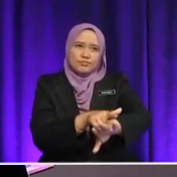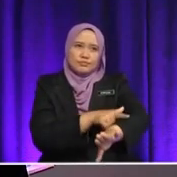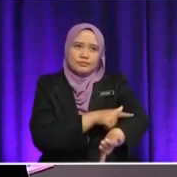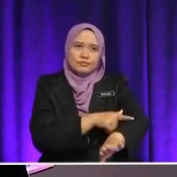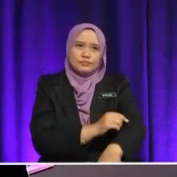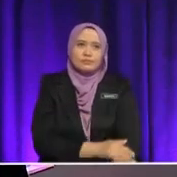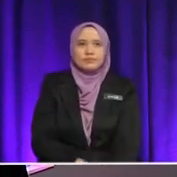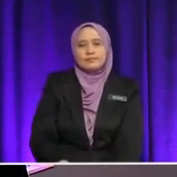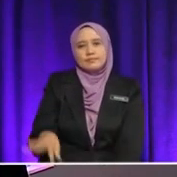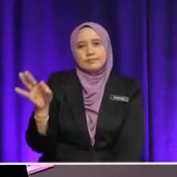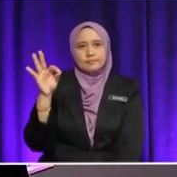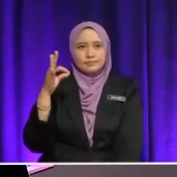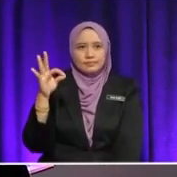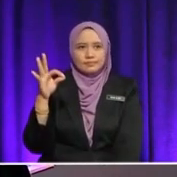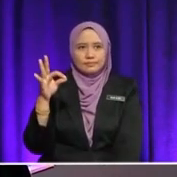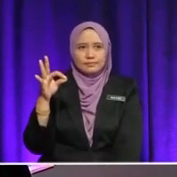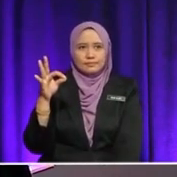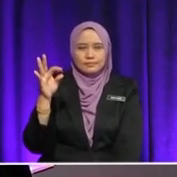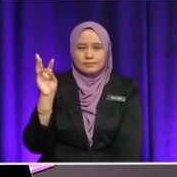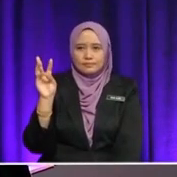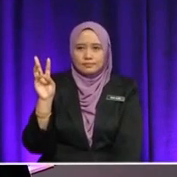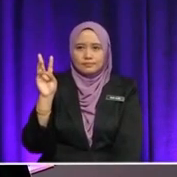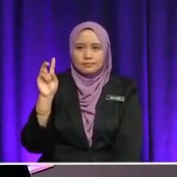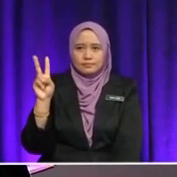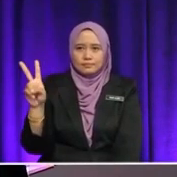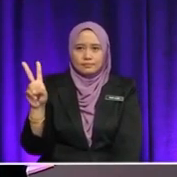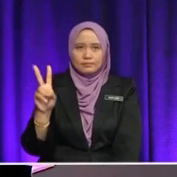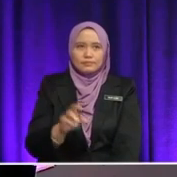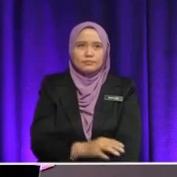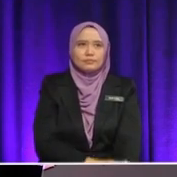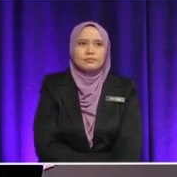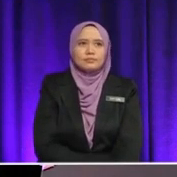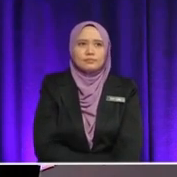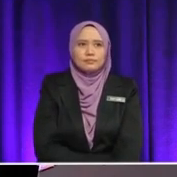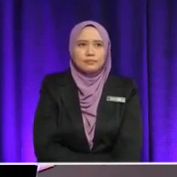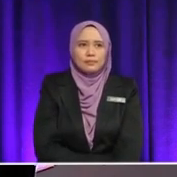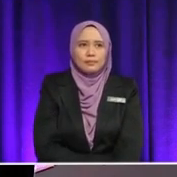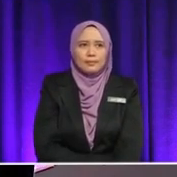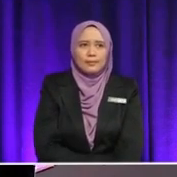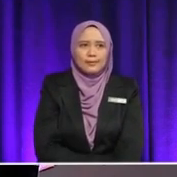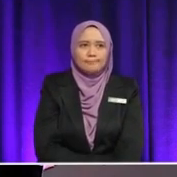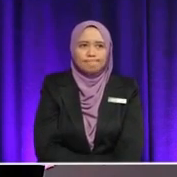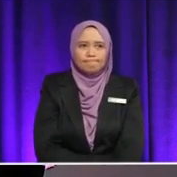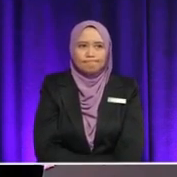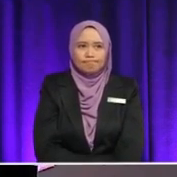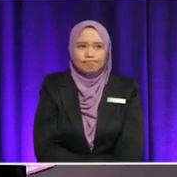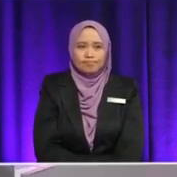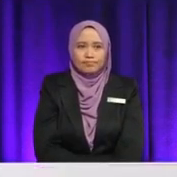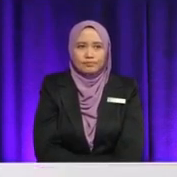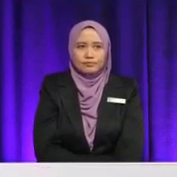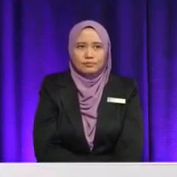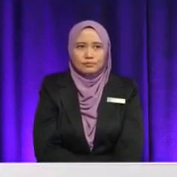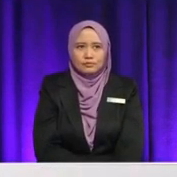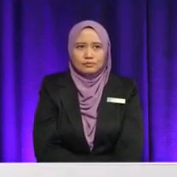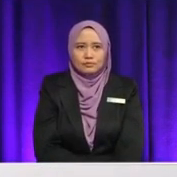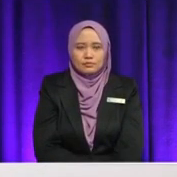Oh ya biar Tanah Melayu dan Serawak dan benar Ayub tempatkan kotamu diadakan pada